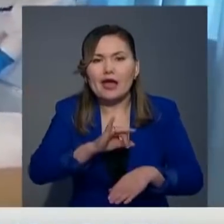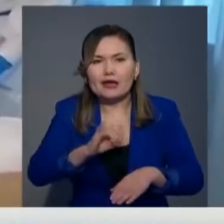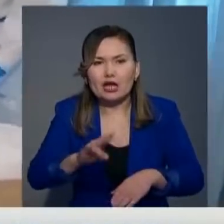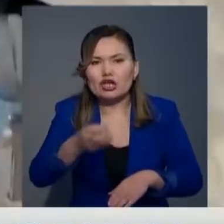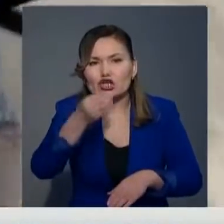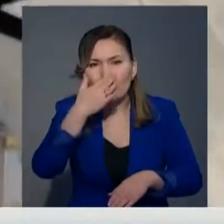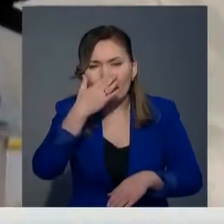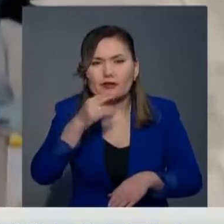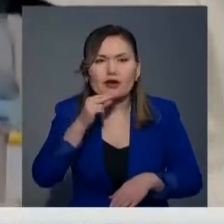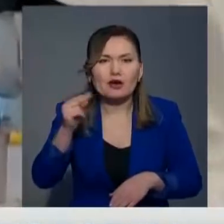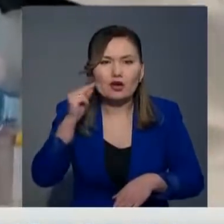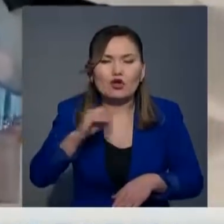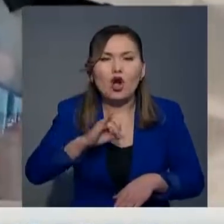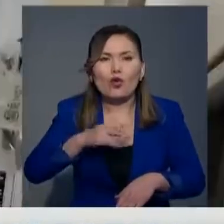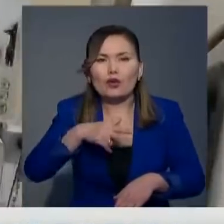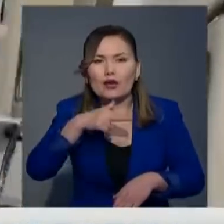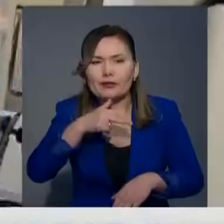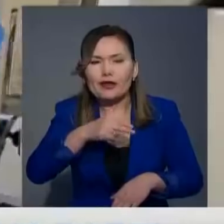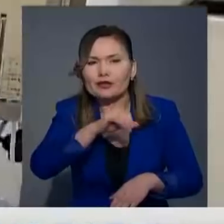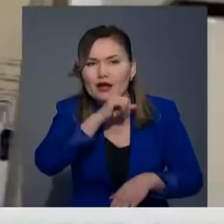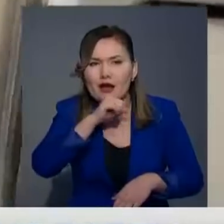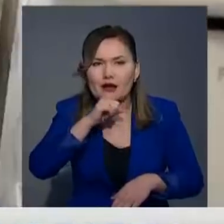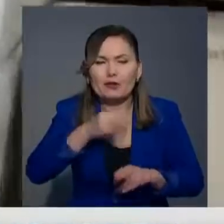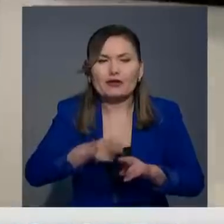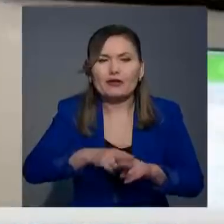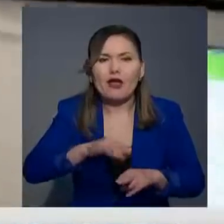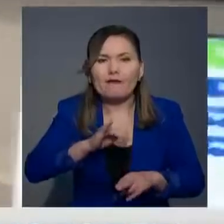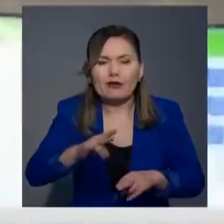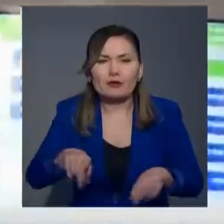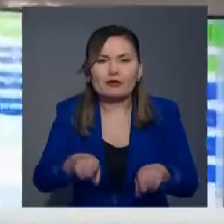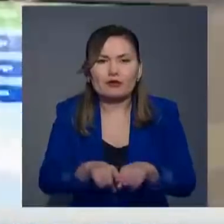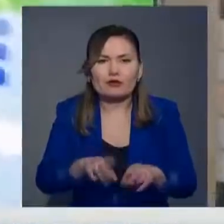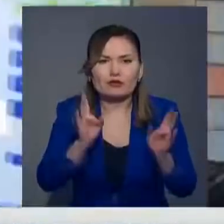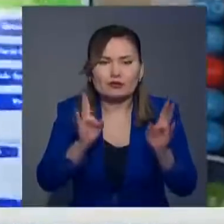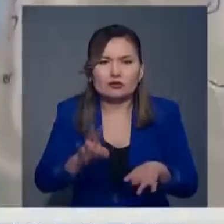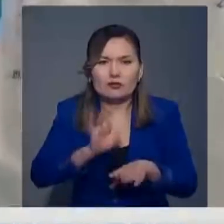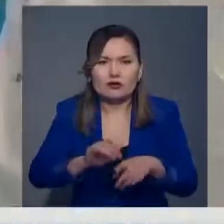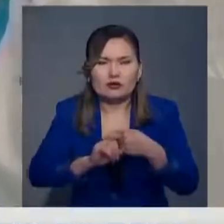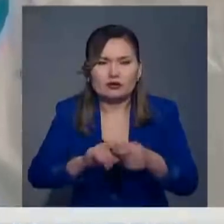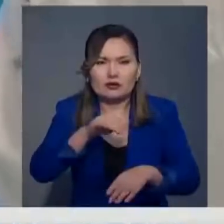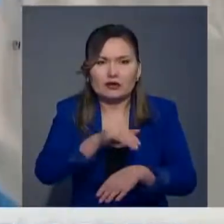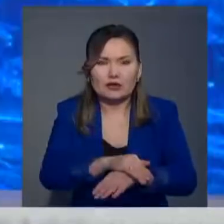Иранда, Жапония, Гонконг, Оңтүстік Корея, Тайвань және Филиппинде тіркеліп отыр.